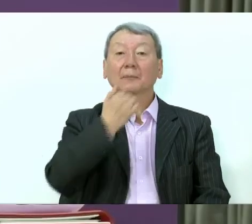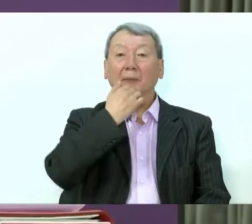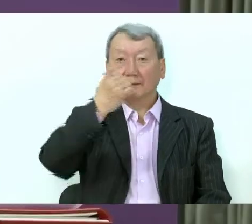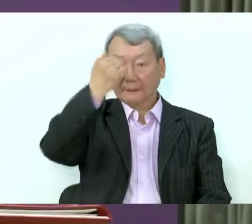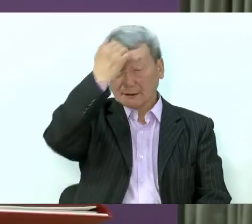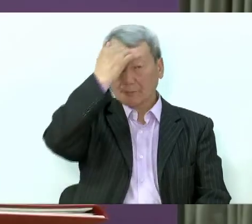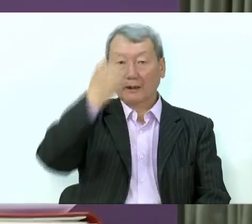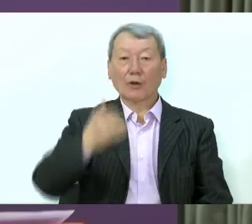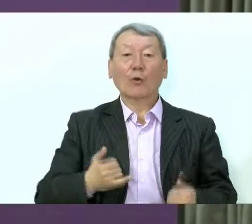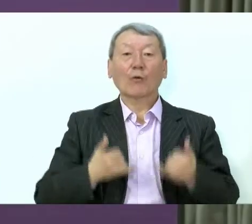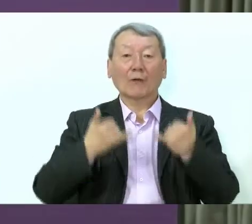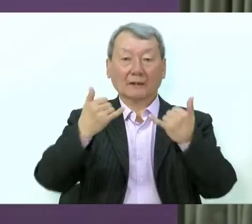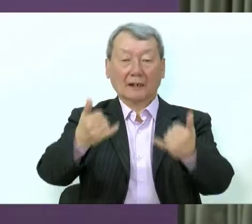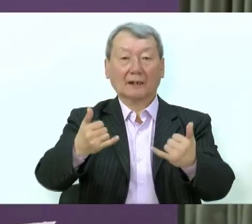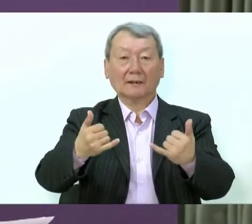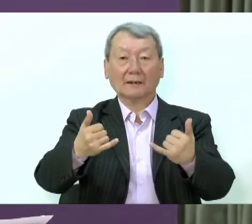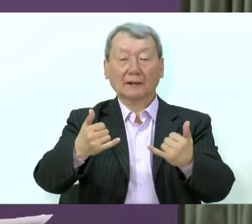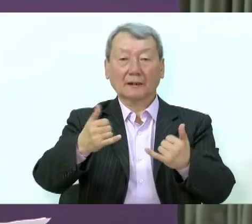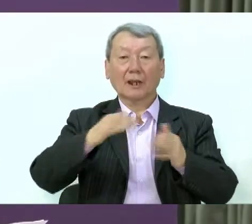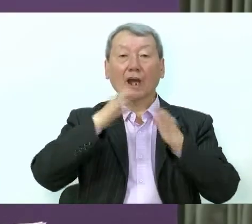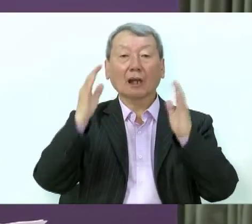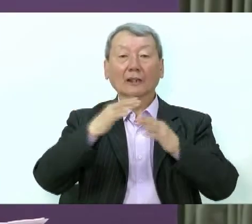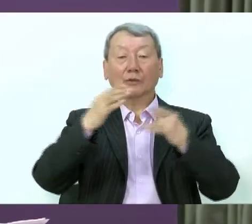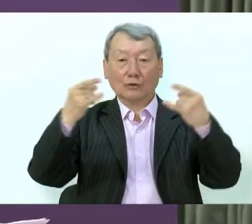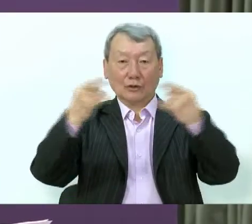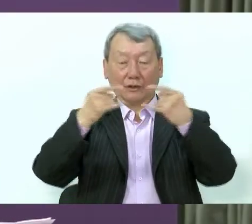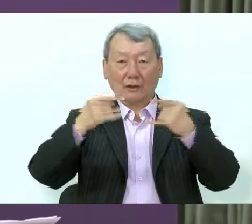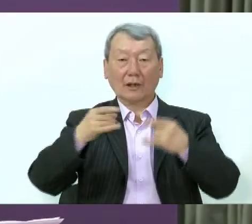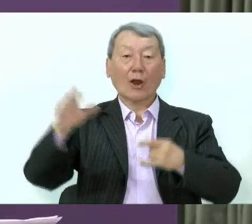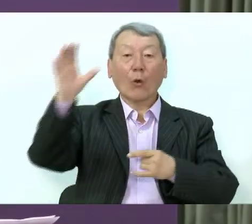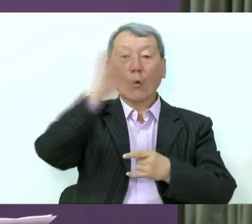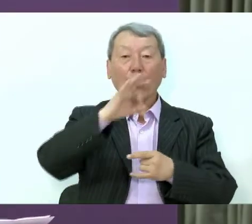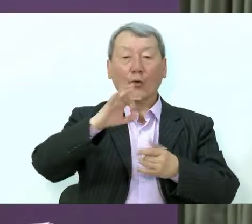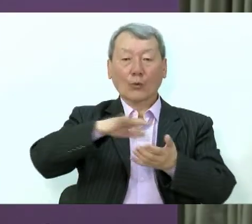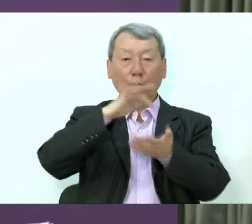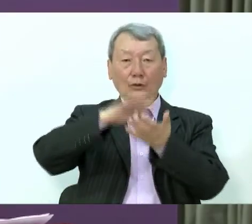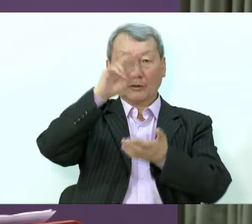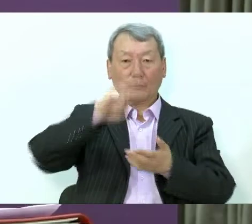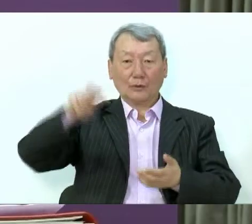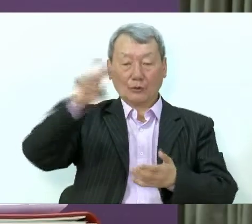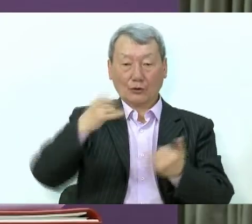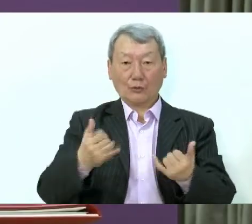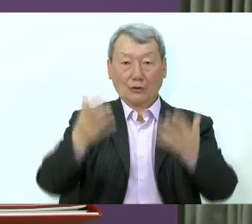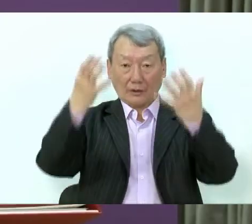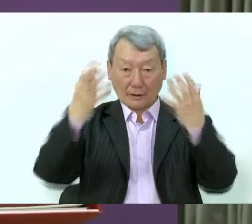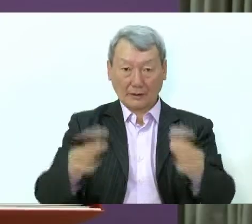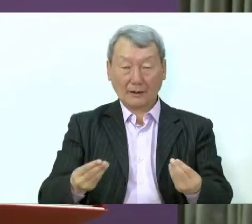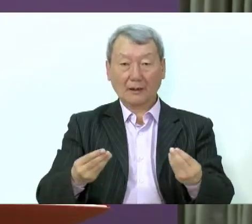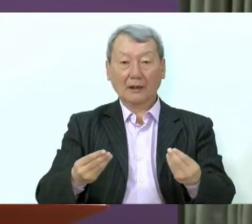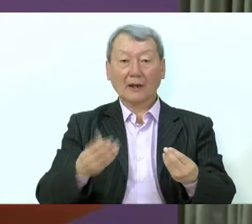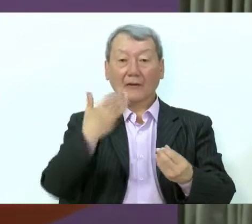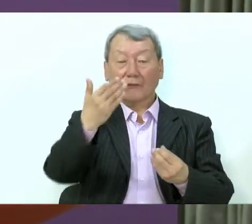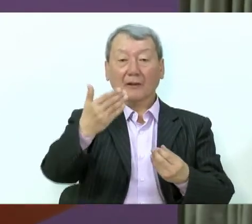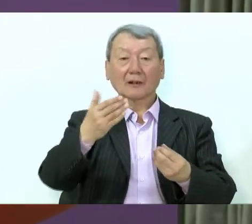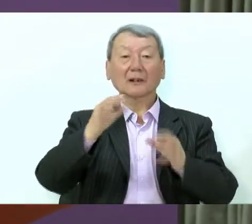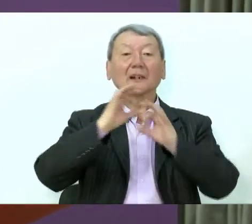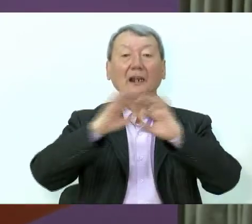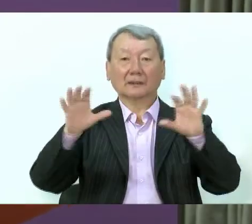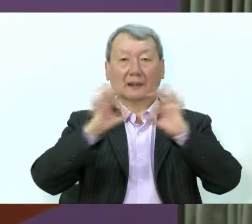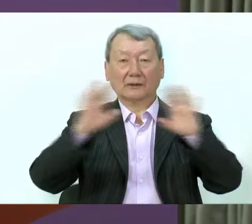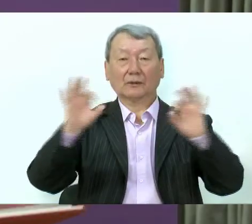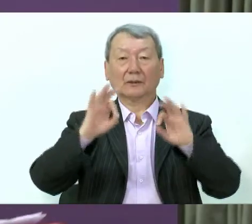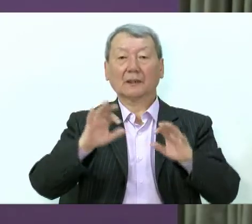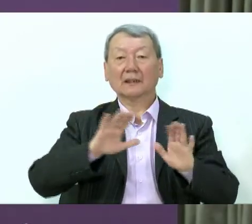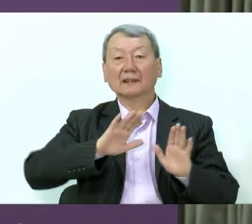Спасибо, уважаемые телезрители, радиослушатели. О ситуации в городе Бишкек на сегодняшний день вас